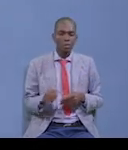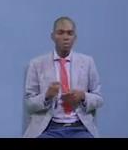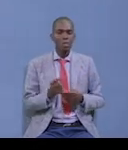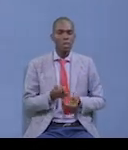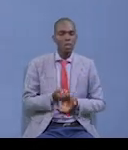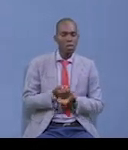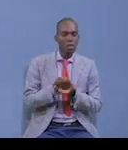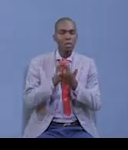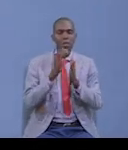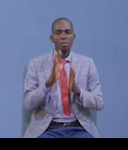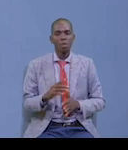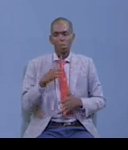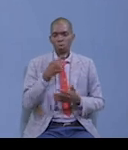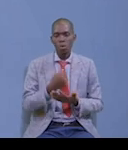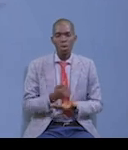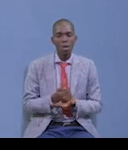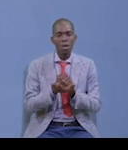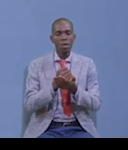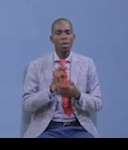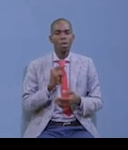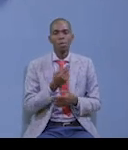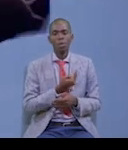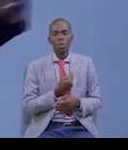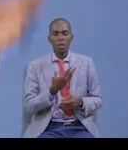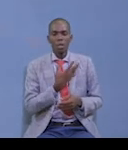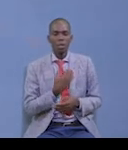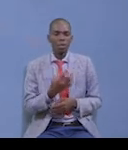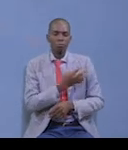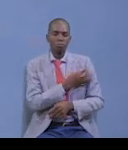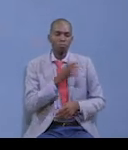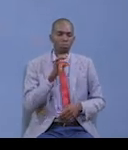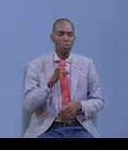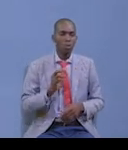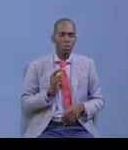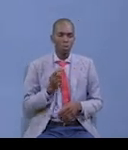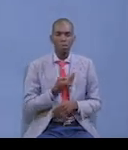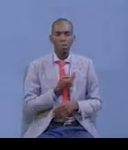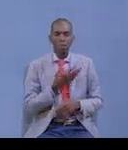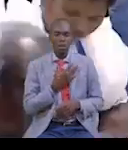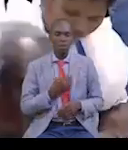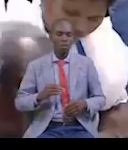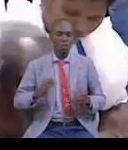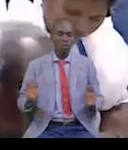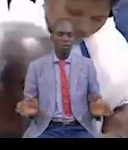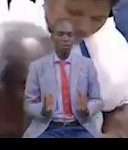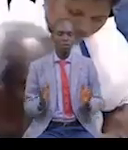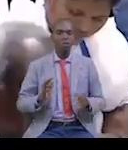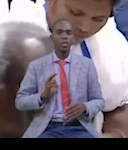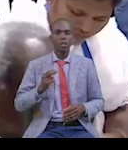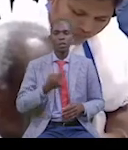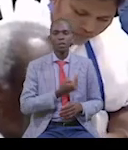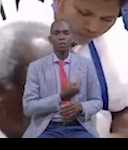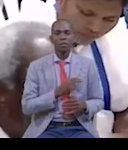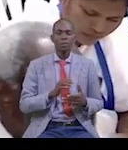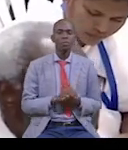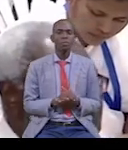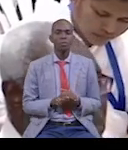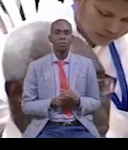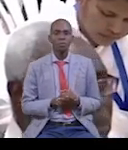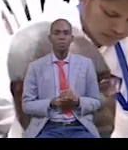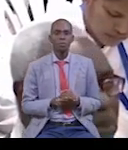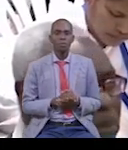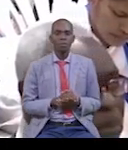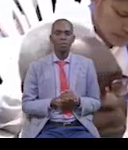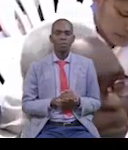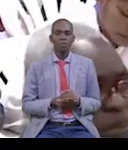He enables us and he equips us and he encourages us. మనల్ని ప్రోత్సహించి శక్తివంతులుగా చేసి సామర్థ్యం ఇచ్చే